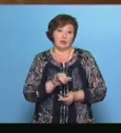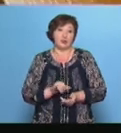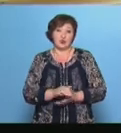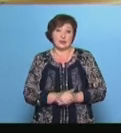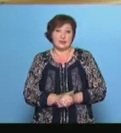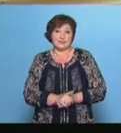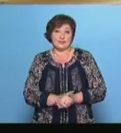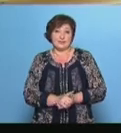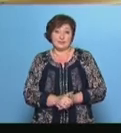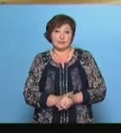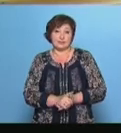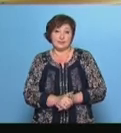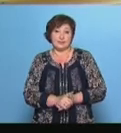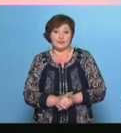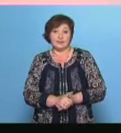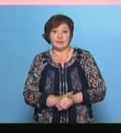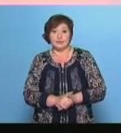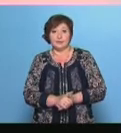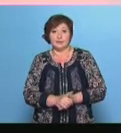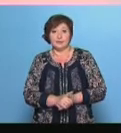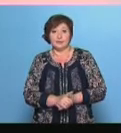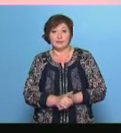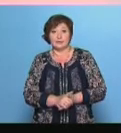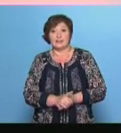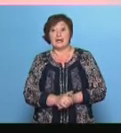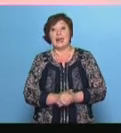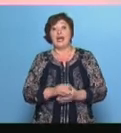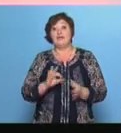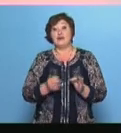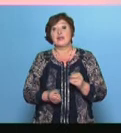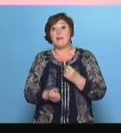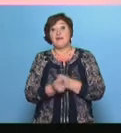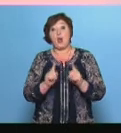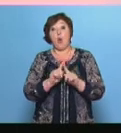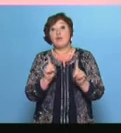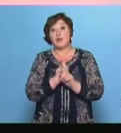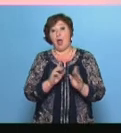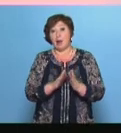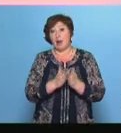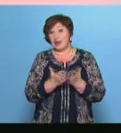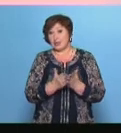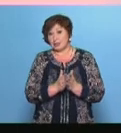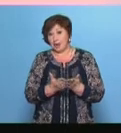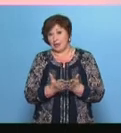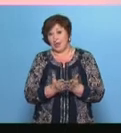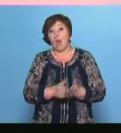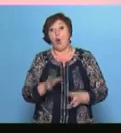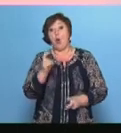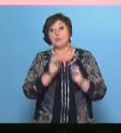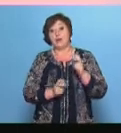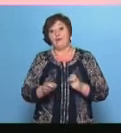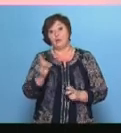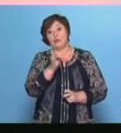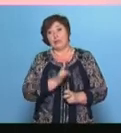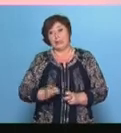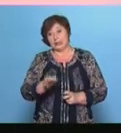Егоров, телеканал «Моя Удмуртия». В Ижевске появилось уникальное издание о заводах республики. Кому